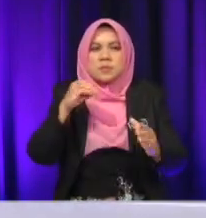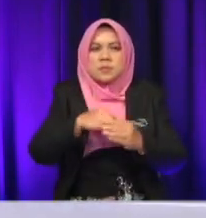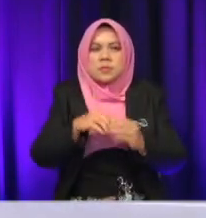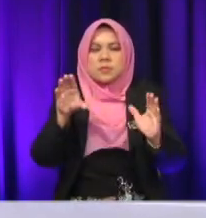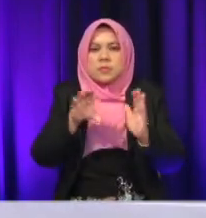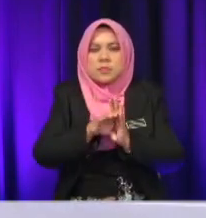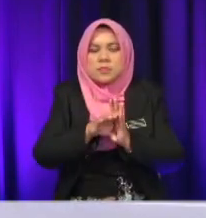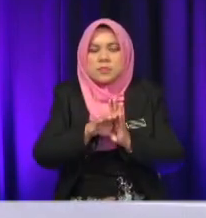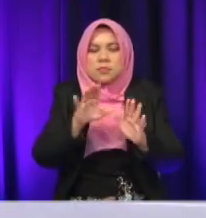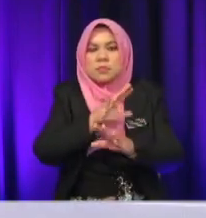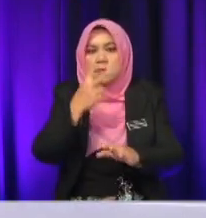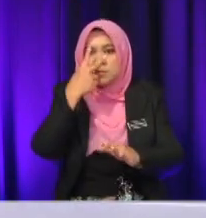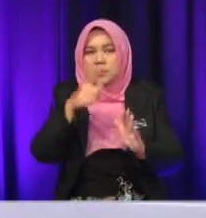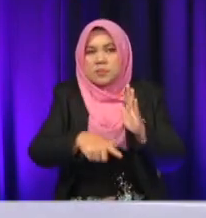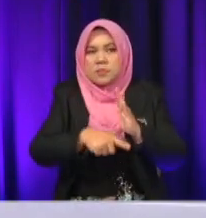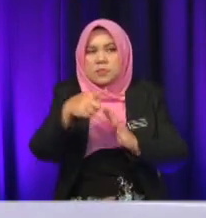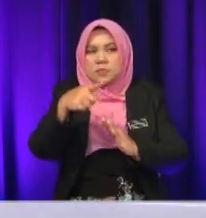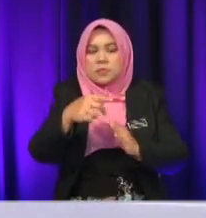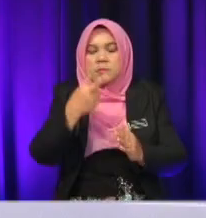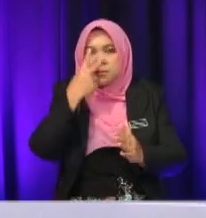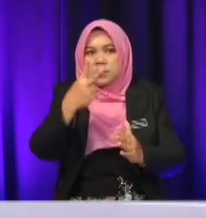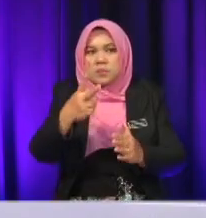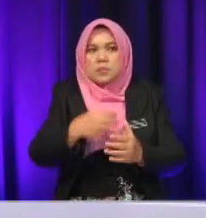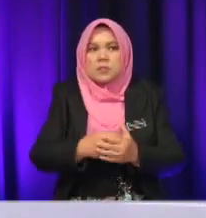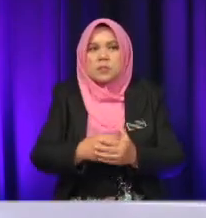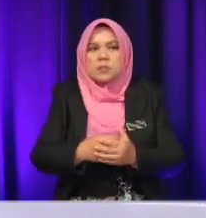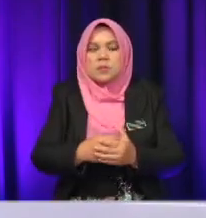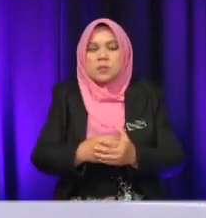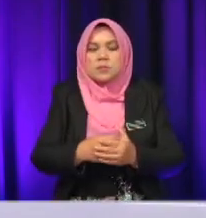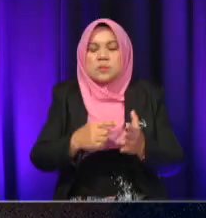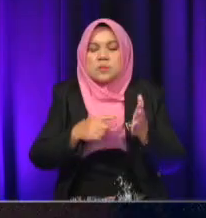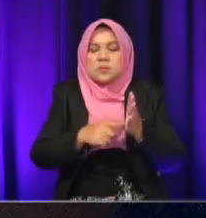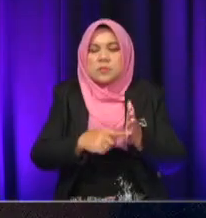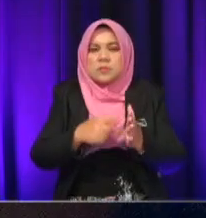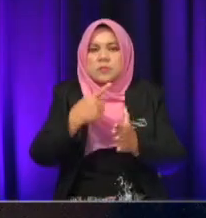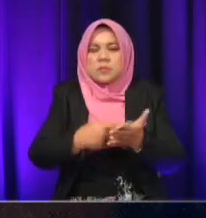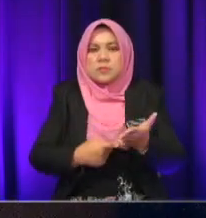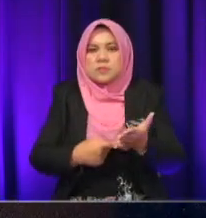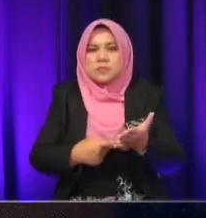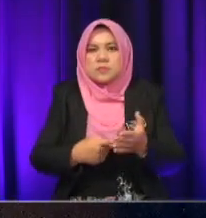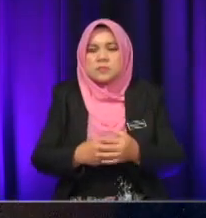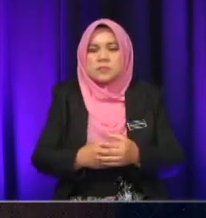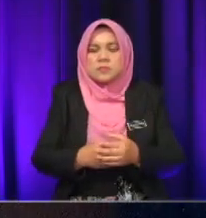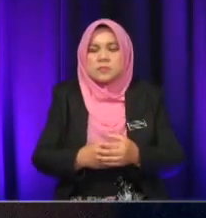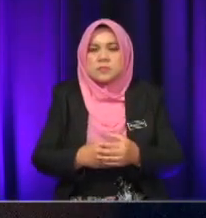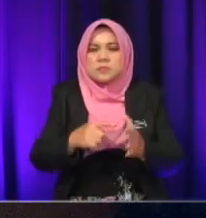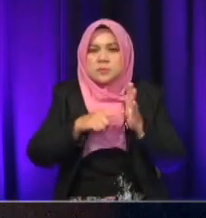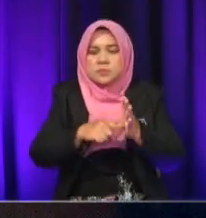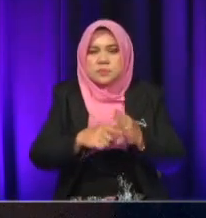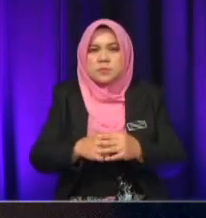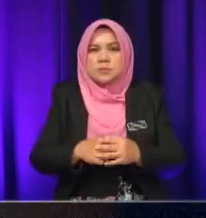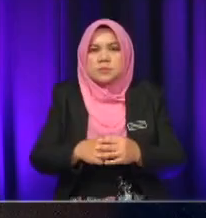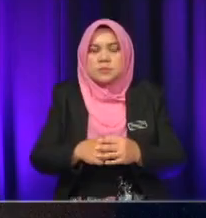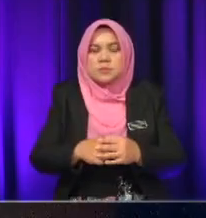nampak kelebihan dia kan cikgu? Betul. Kena rujuk kepada apa yang dia nak tulis kat situ. Kadang-kadang iklan yang dihasilkan dekat